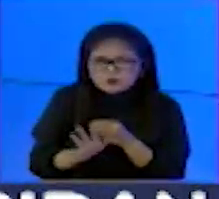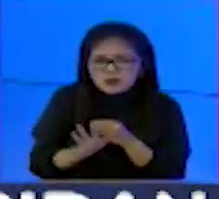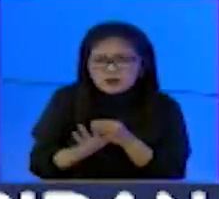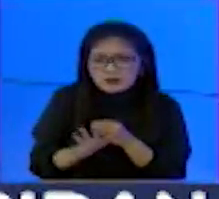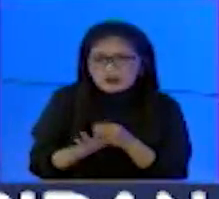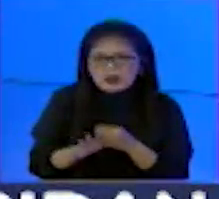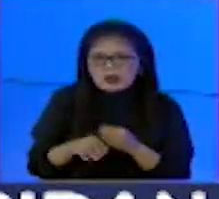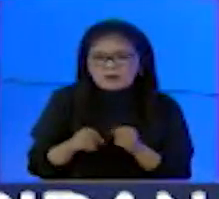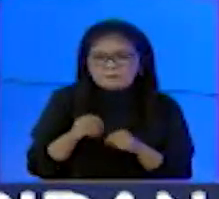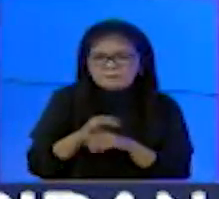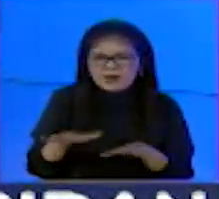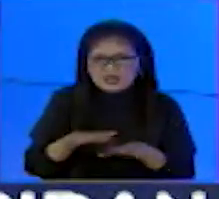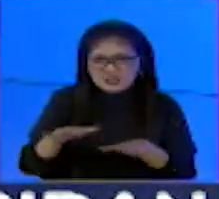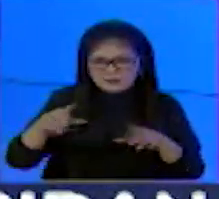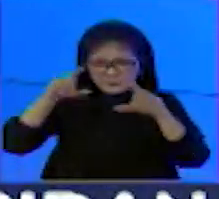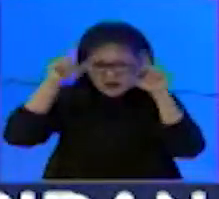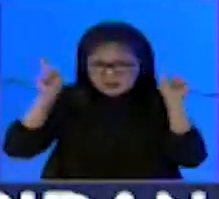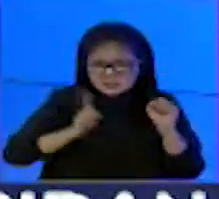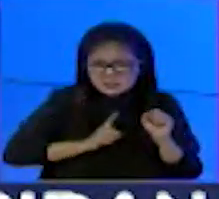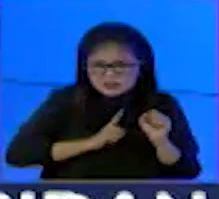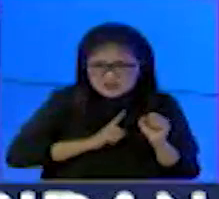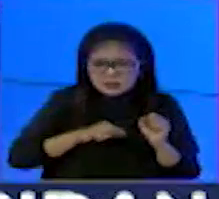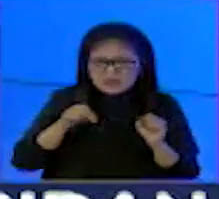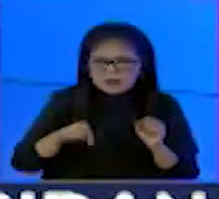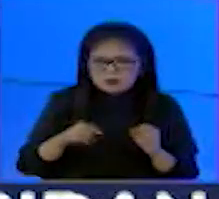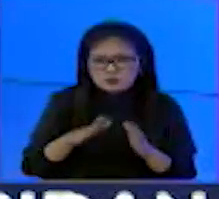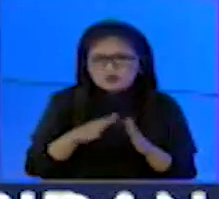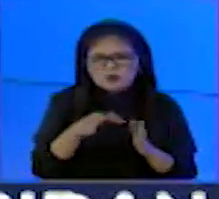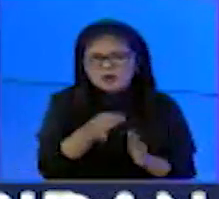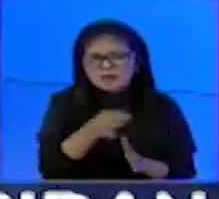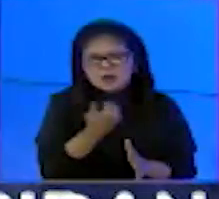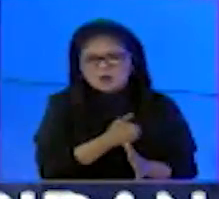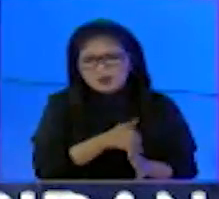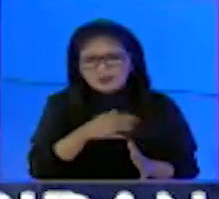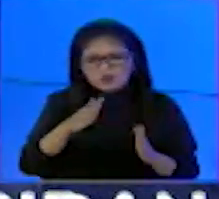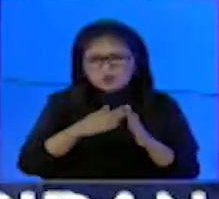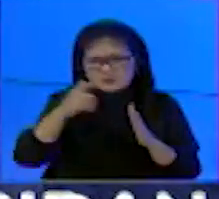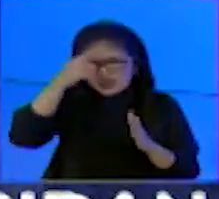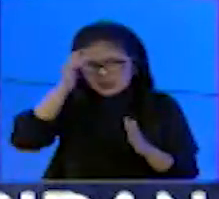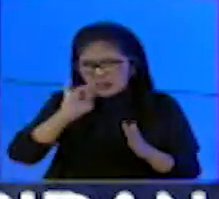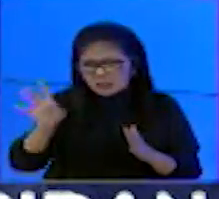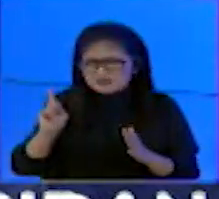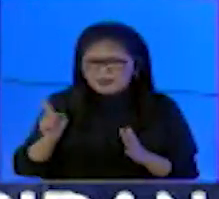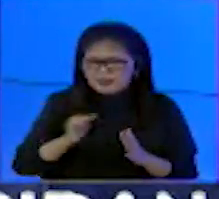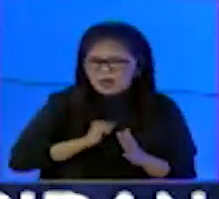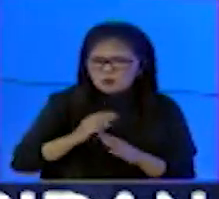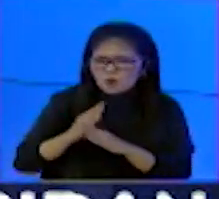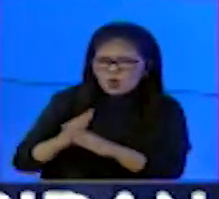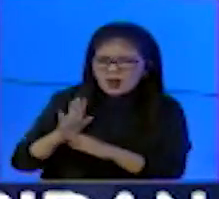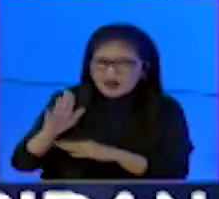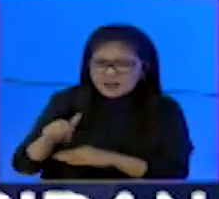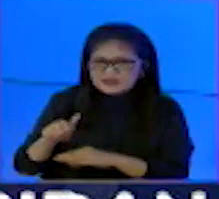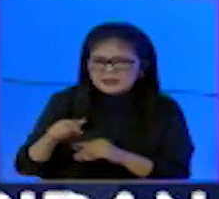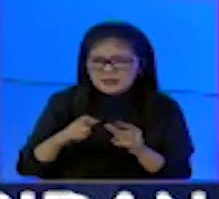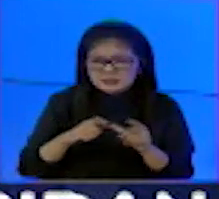pergi ke praktik bidan swasta di pinggiran kota dan enggan ke rumah sakit lainnya karena takut kembali ditolak. Sri akhirnya